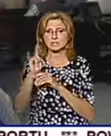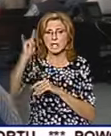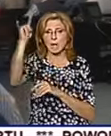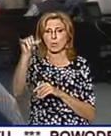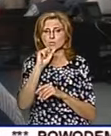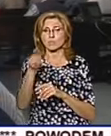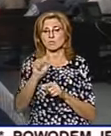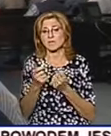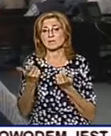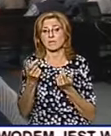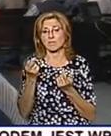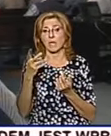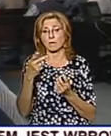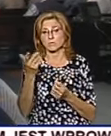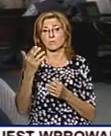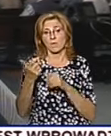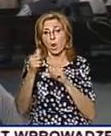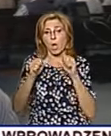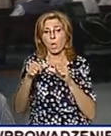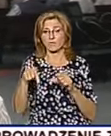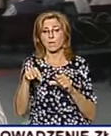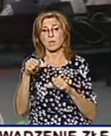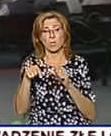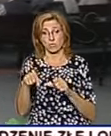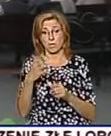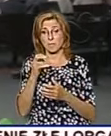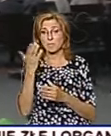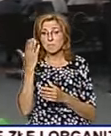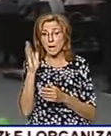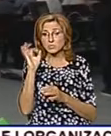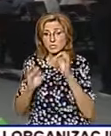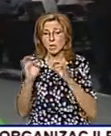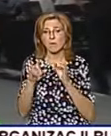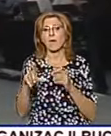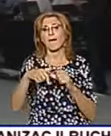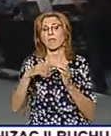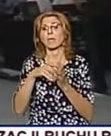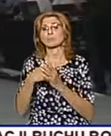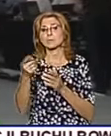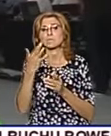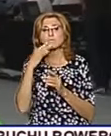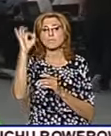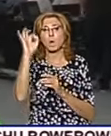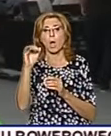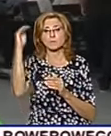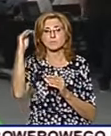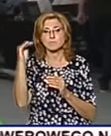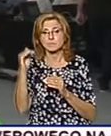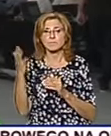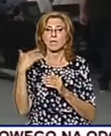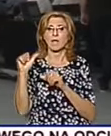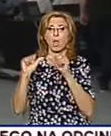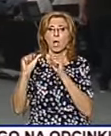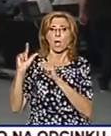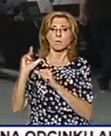i zdarzają się niestety takie lata. Myślę, że ten rok nie jest aż szczególnym takim, ale jakbyśmy wzięli statystyki z lat, któryś lat